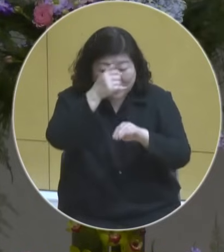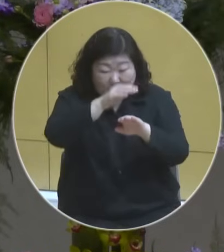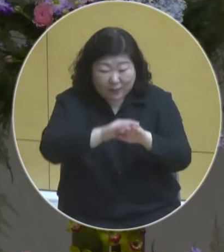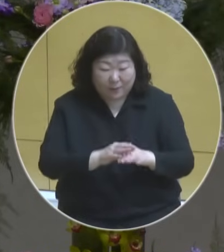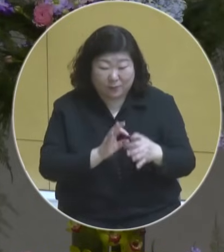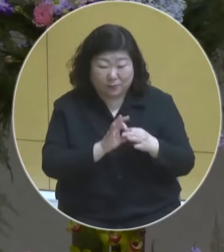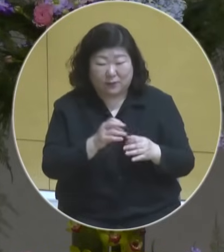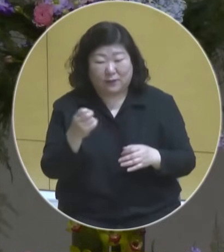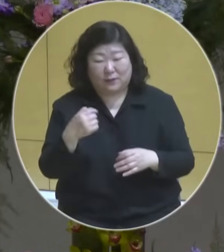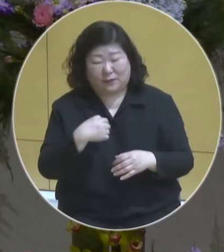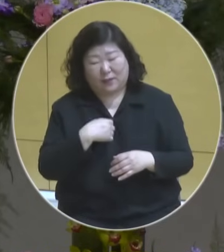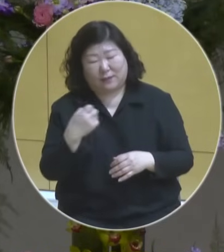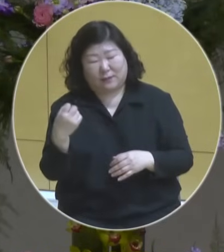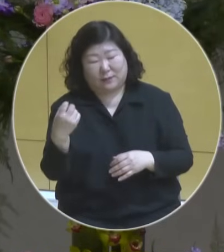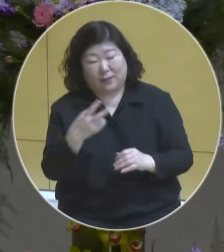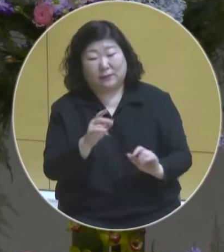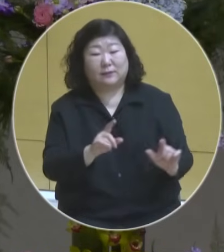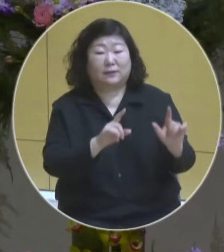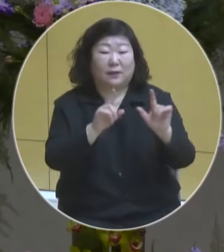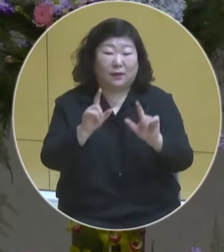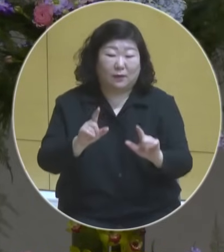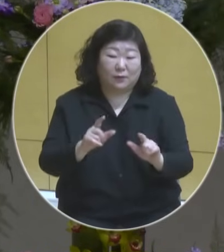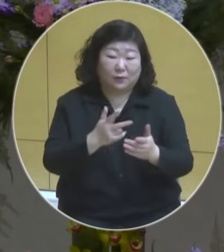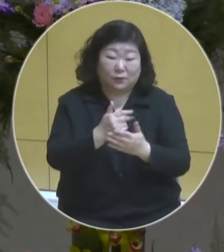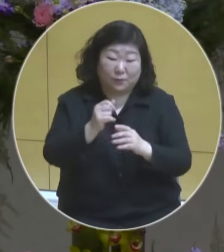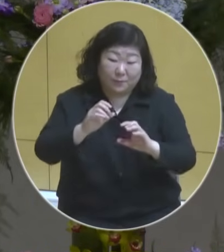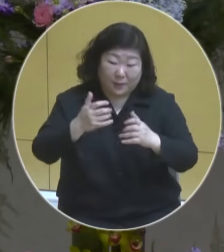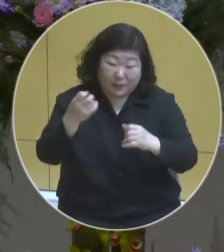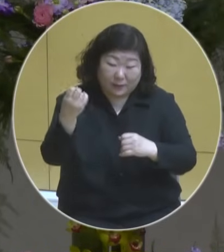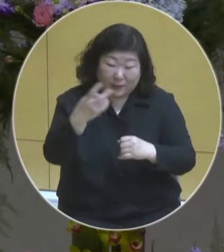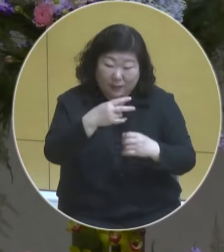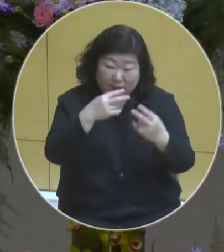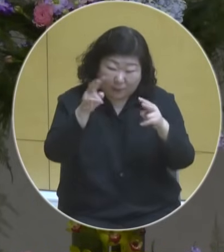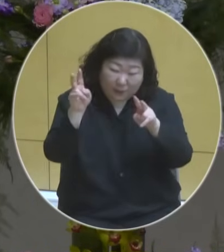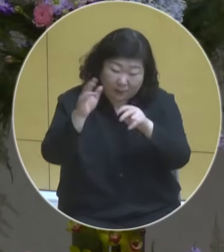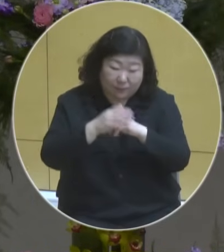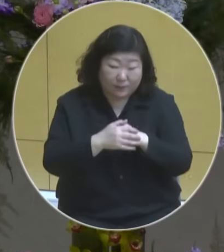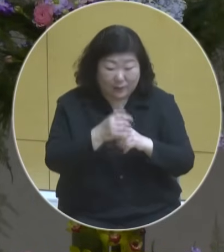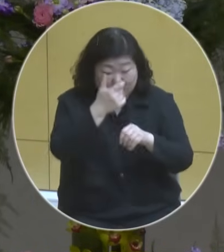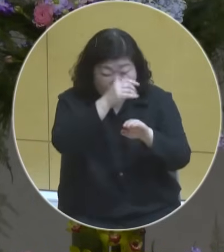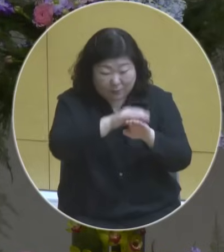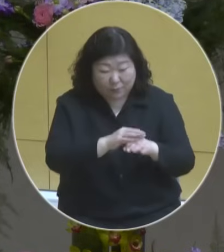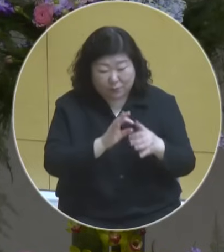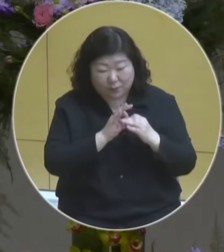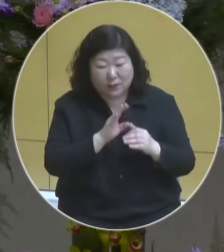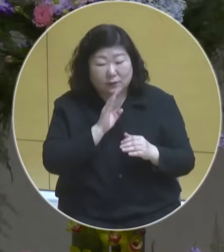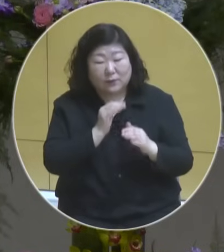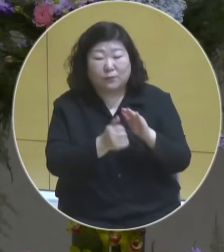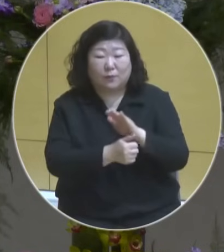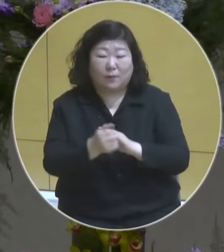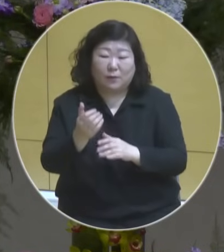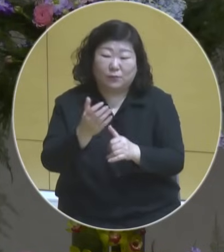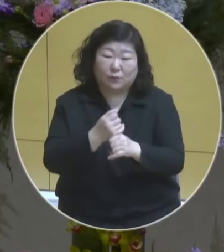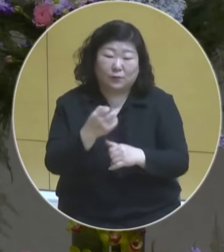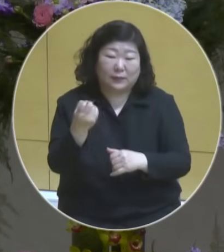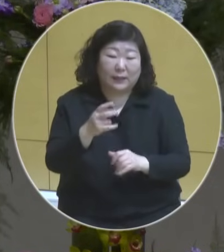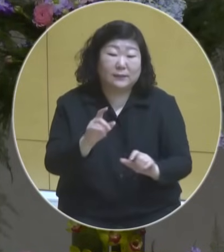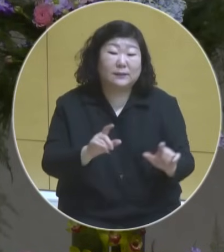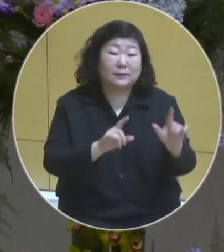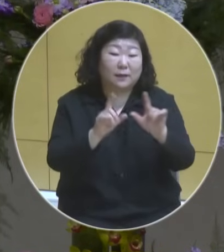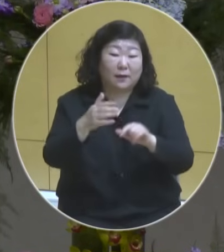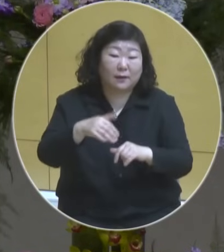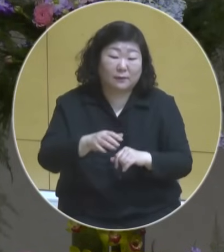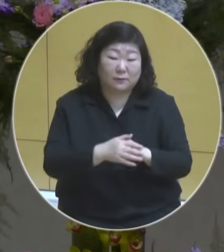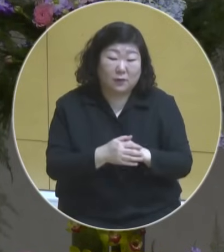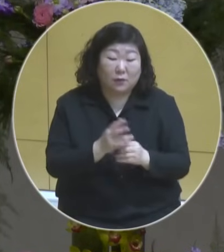통해서 내가 다시 주님의 나라를 바라 니다 예배를 통해서 참 소망을 붙들고 다시 살아가겠습니다 하는 주님의